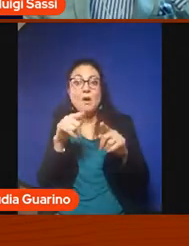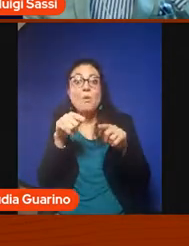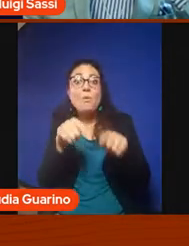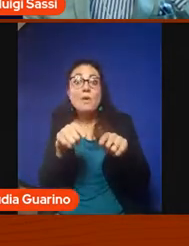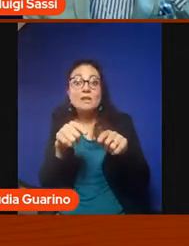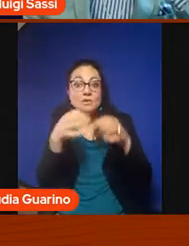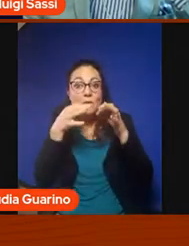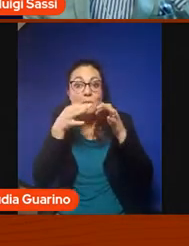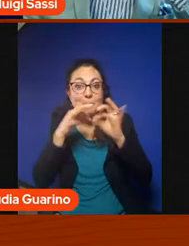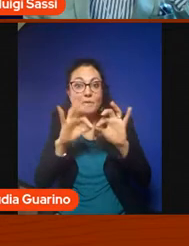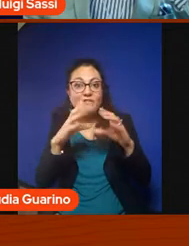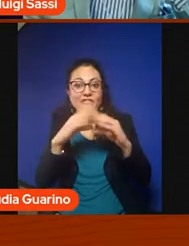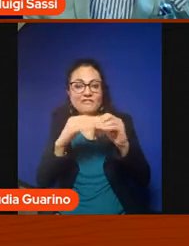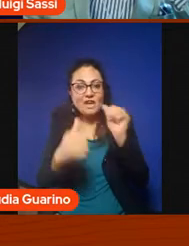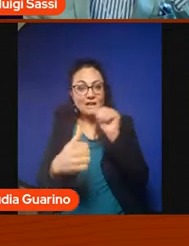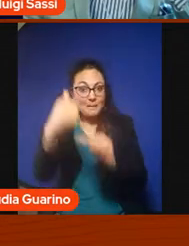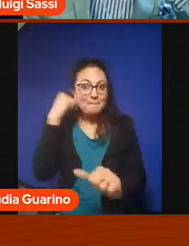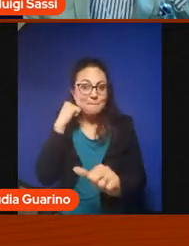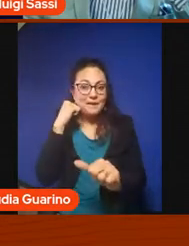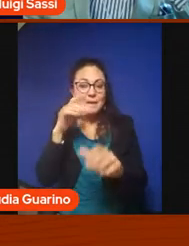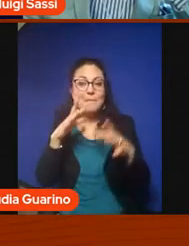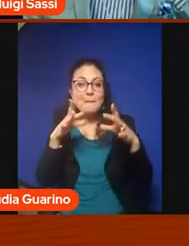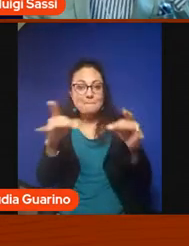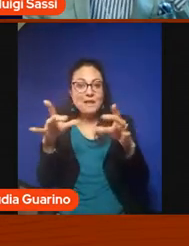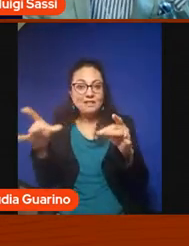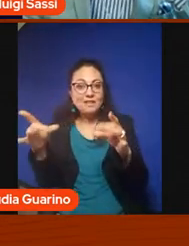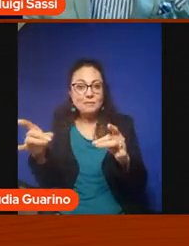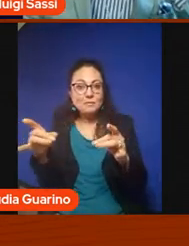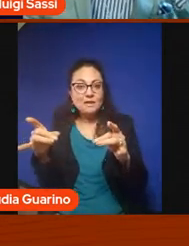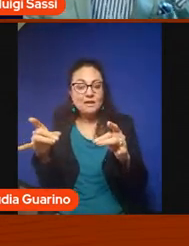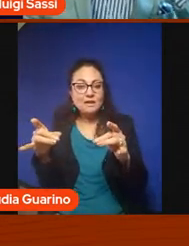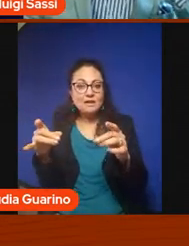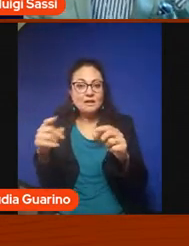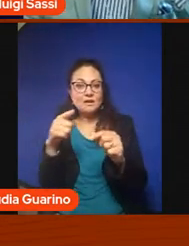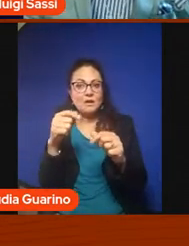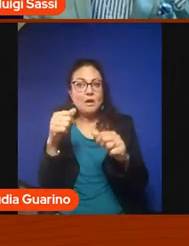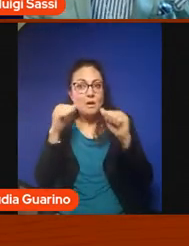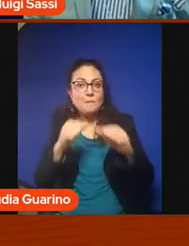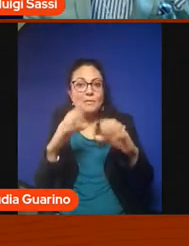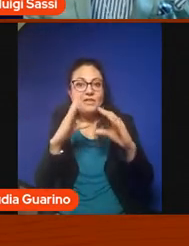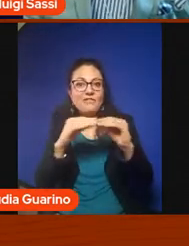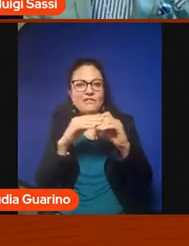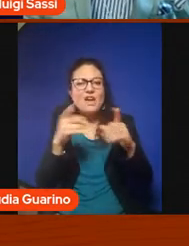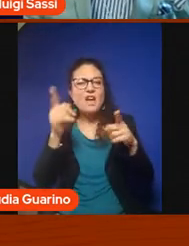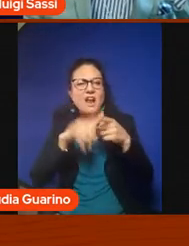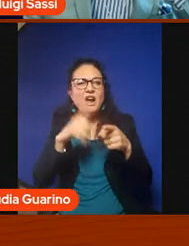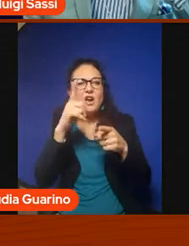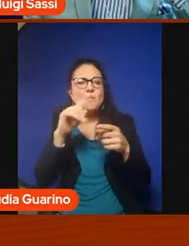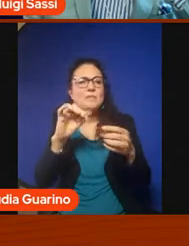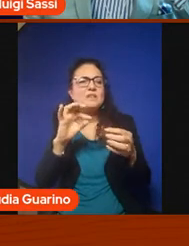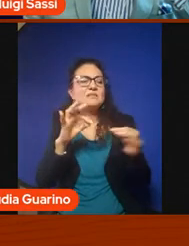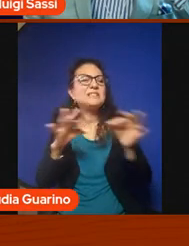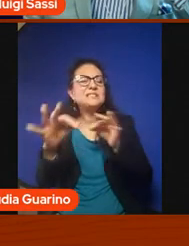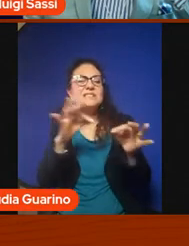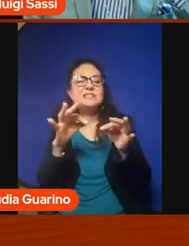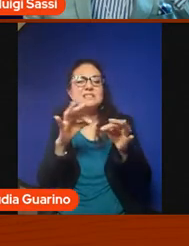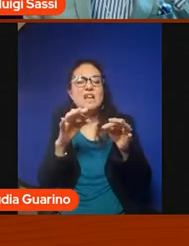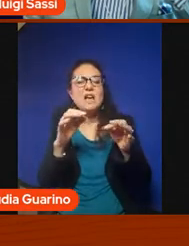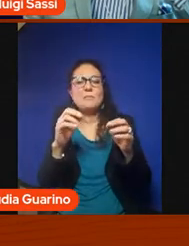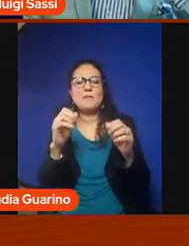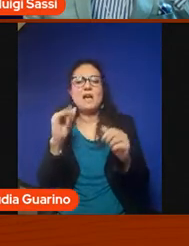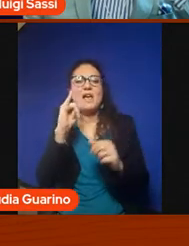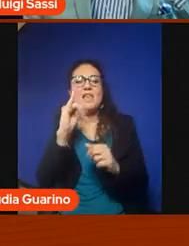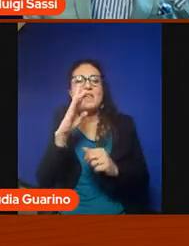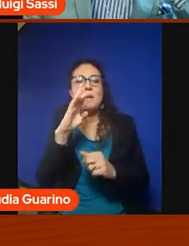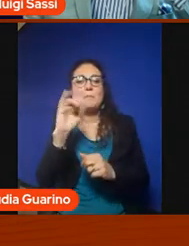prima della pandemia. E avremmo potuto fare quello che si chiama anche un sistema ibrido. Io e il